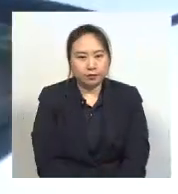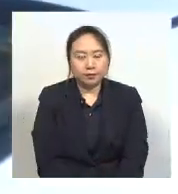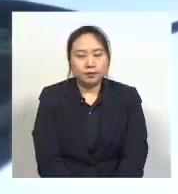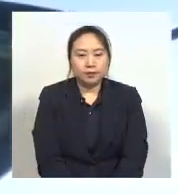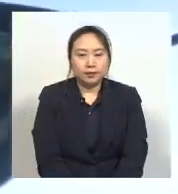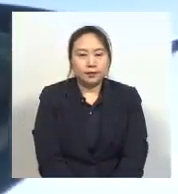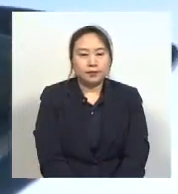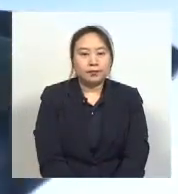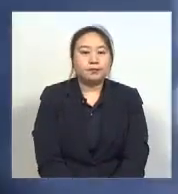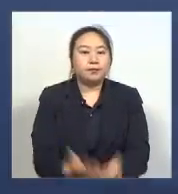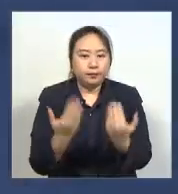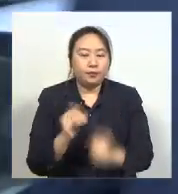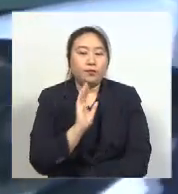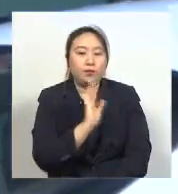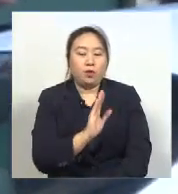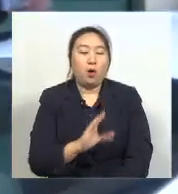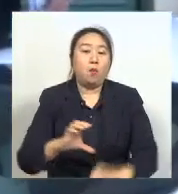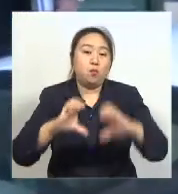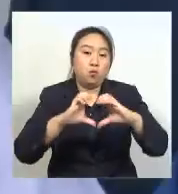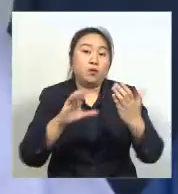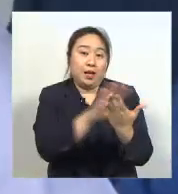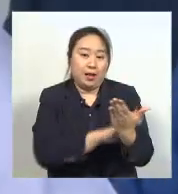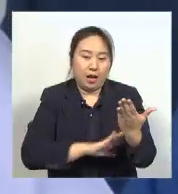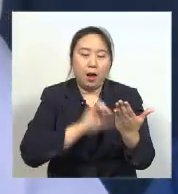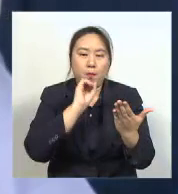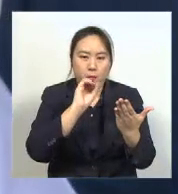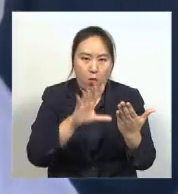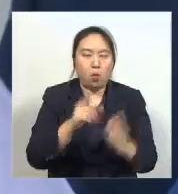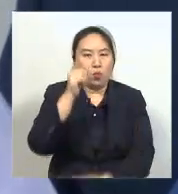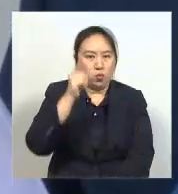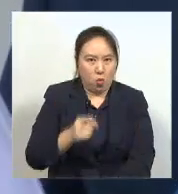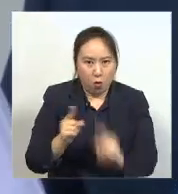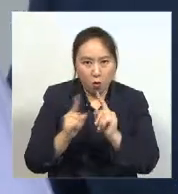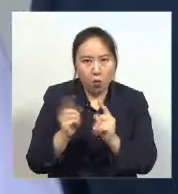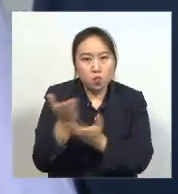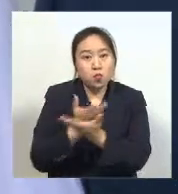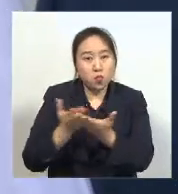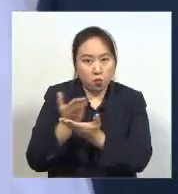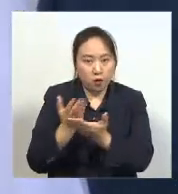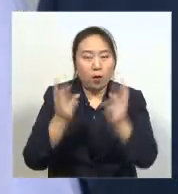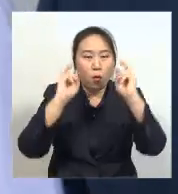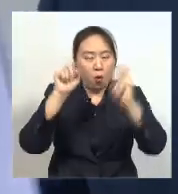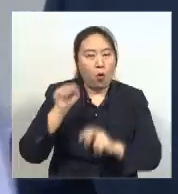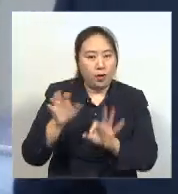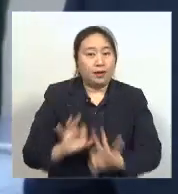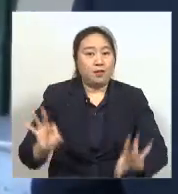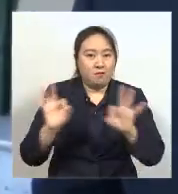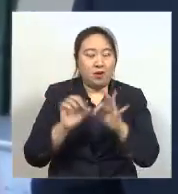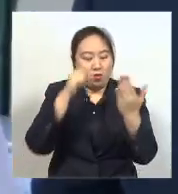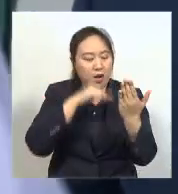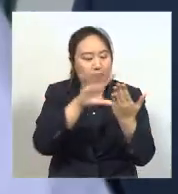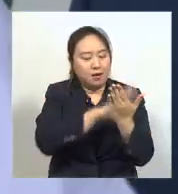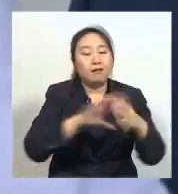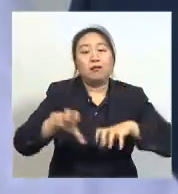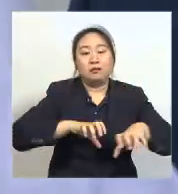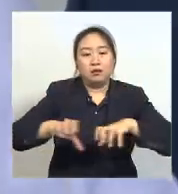ท่าทีของทางด้านพรรคภูมิใจไทยนะครับก็บอกว่ายังไงก็ต้องมีการพูดคุยกันโดยเรื่องนี้เป็นเรื่องสำคัญต่อการบริหารประเทศอยู่แล้